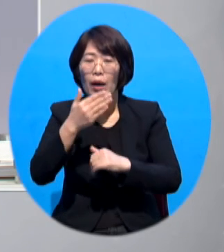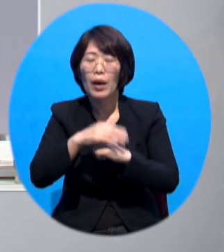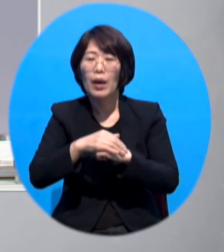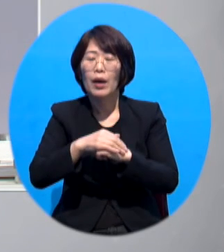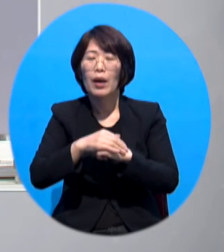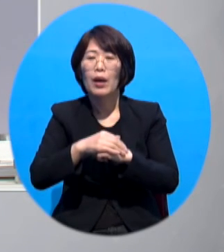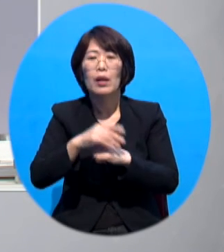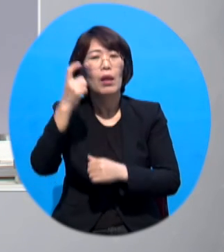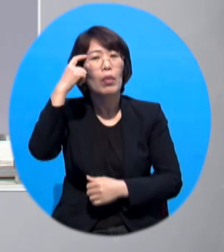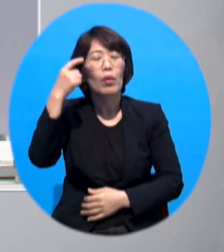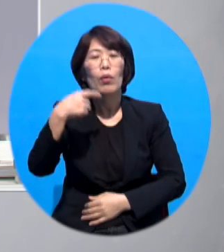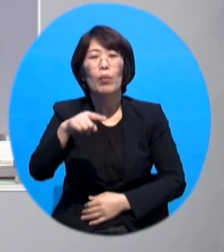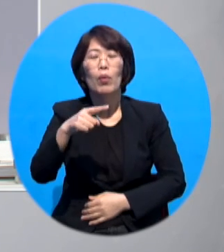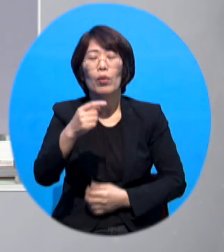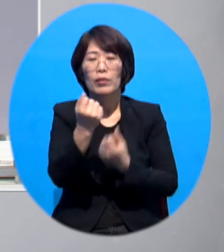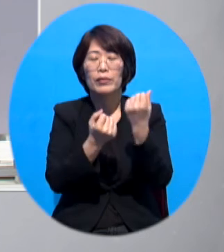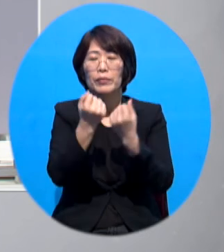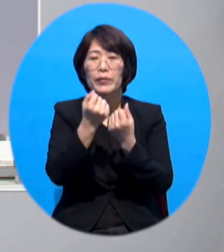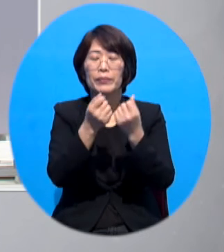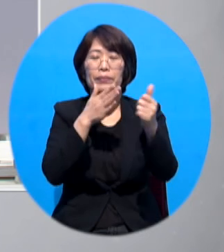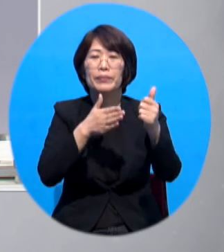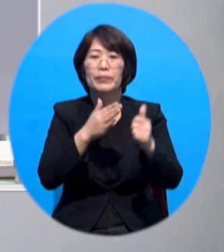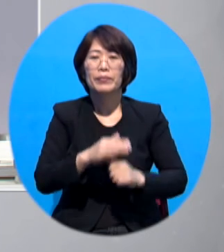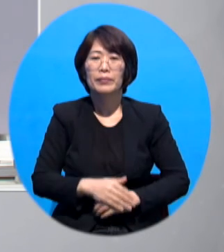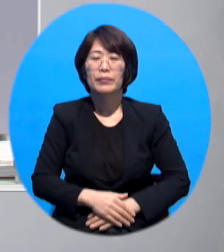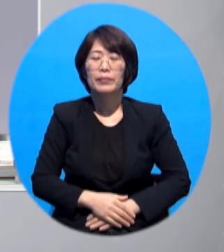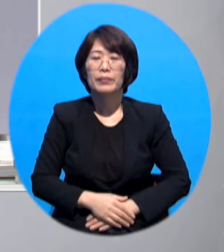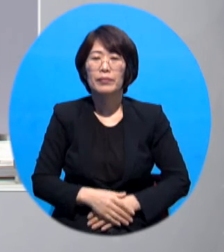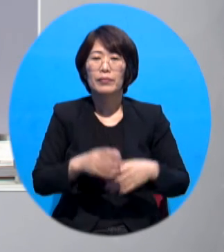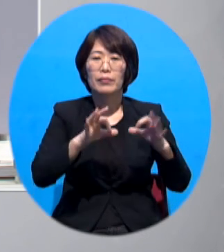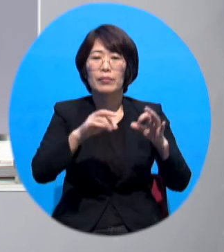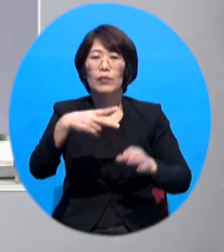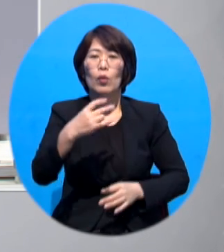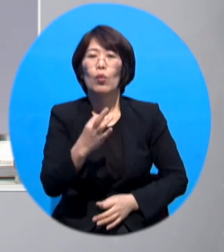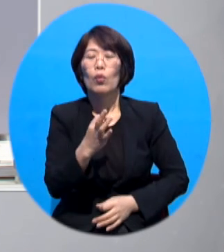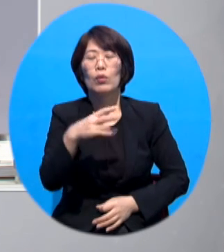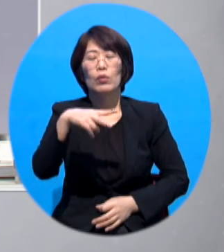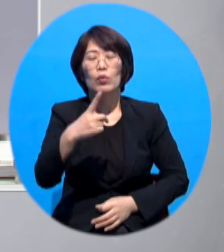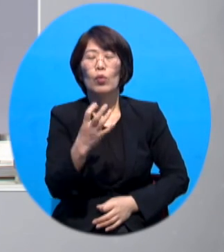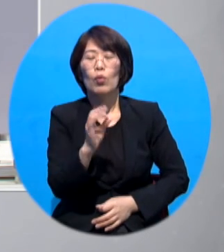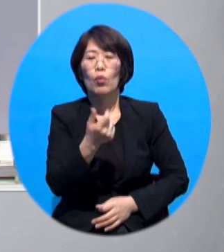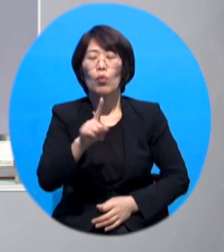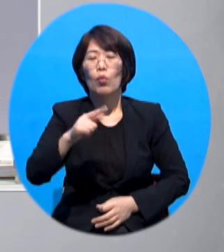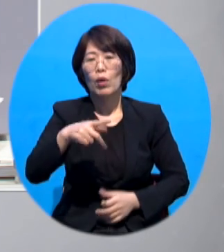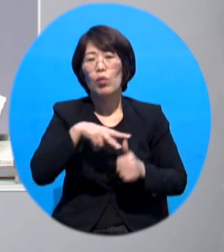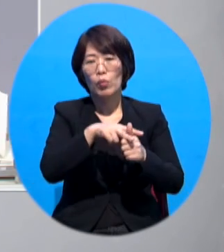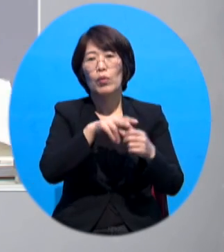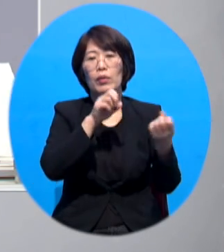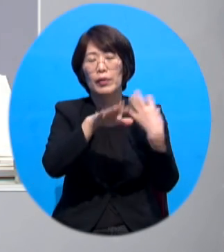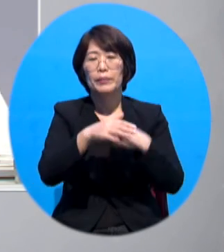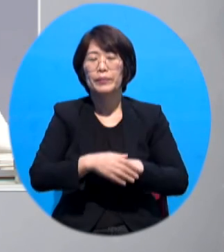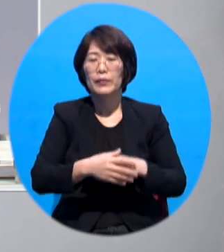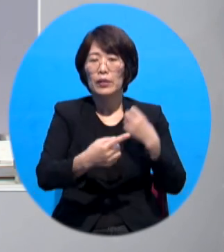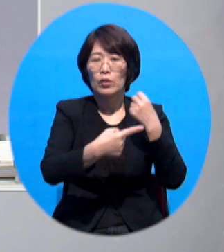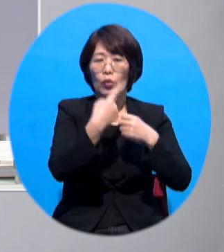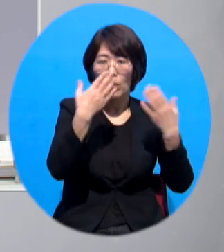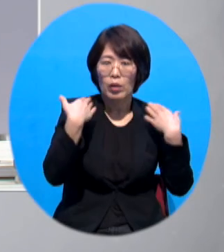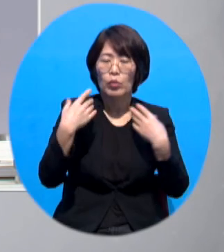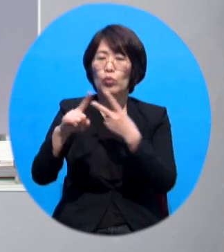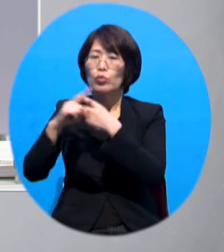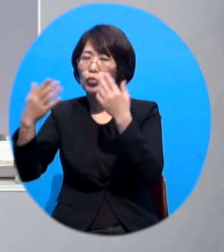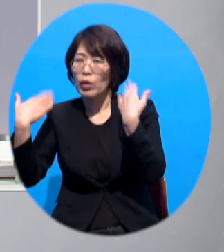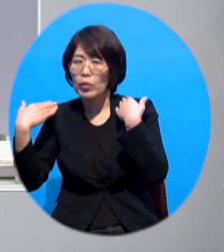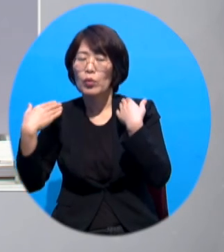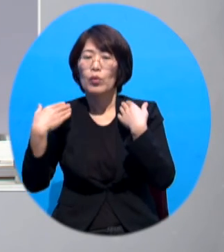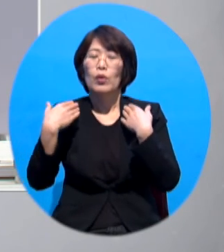생각하시는지 뭐 말씀 2시기 바랍니다 4 김동완 후보 답변해 주십시오 30초 입니다 우리가 초 종과 종 덕 으로 학교 급을 나누고